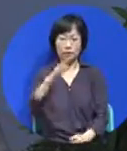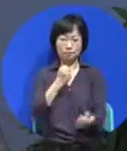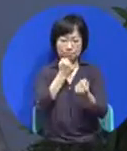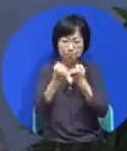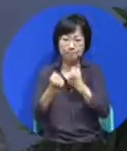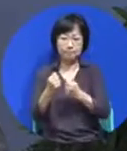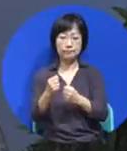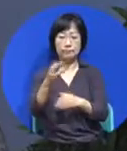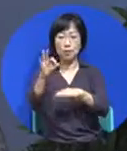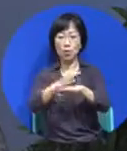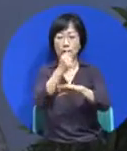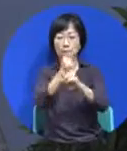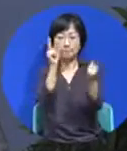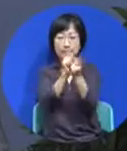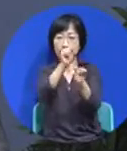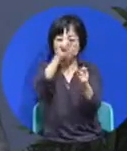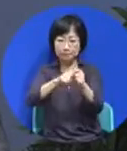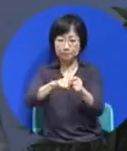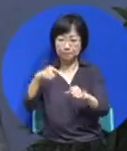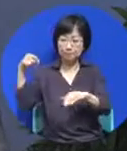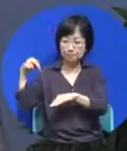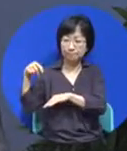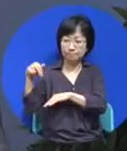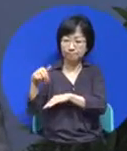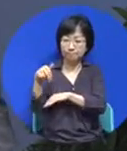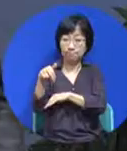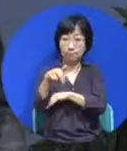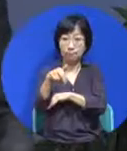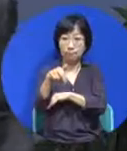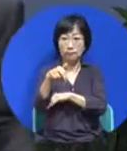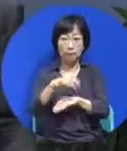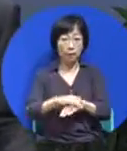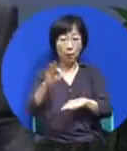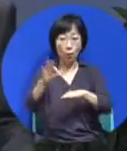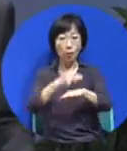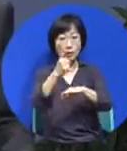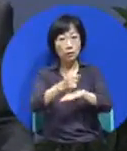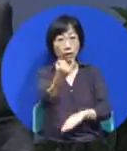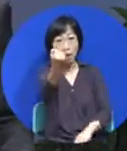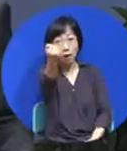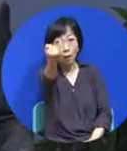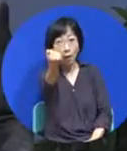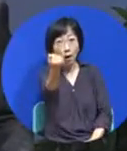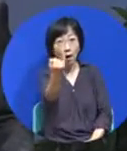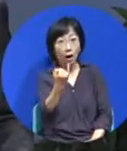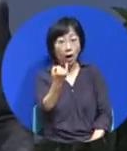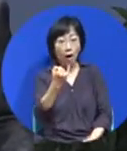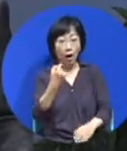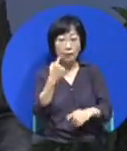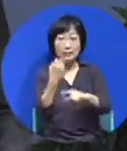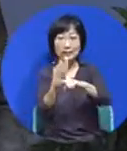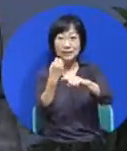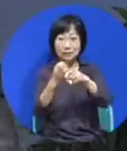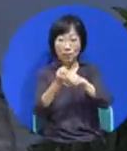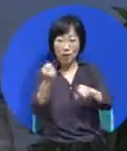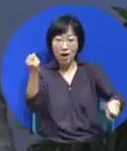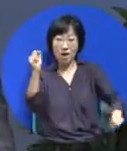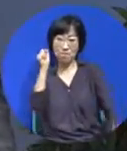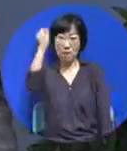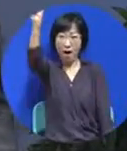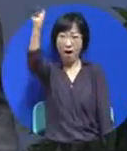see the king. 왕이 에스더를 보는 순간 금호를 번쩍 들었어요. And as the king sees Esther walking in, he raises